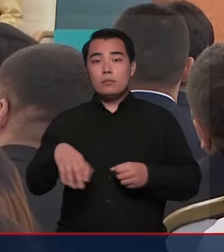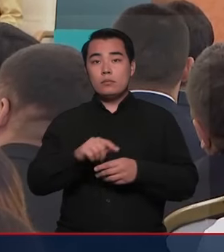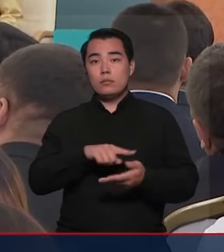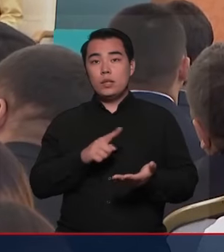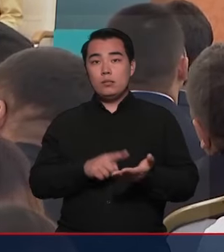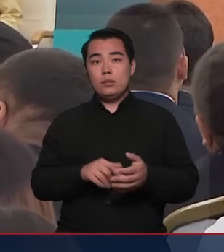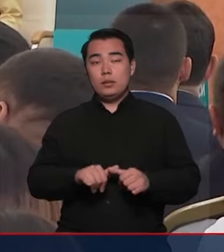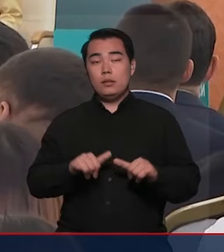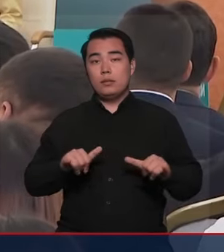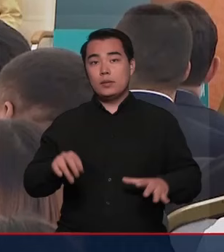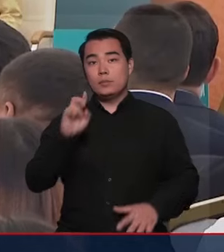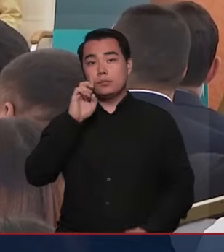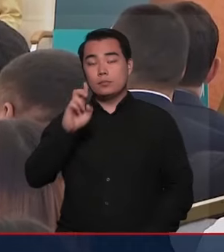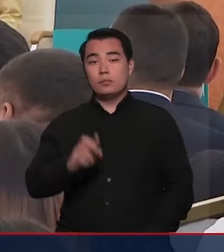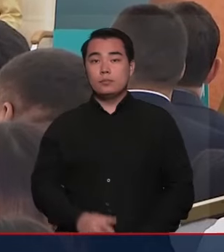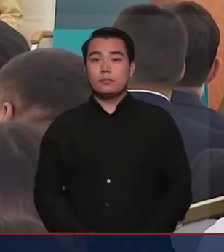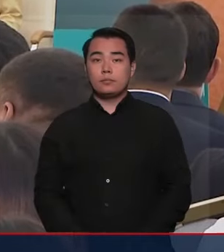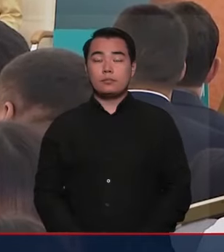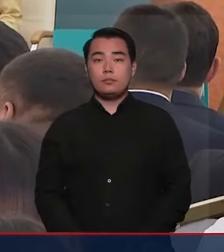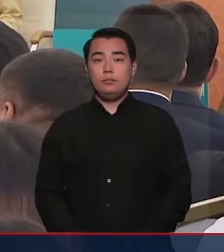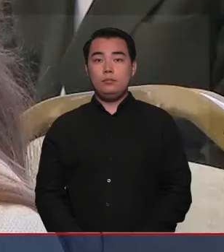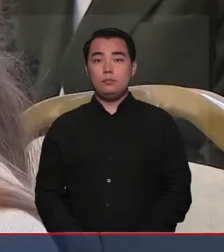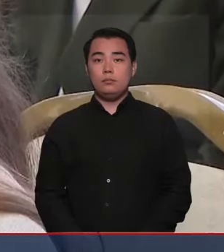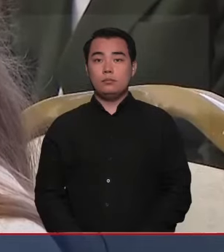вопросам развития государства.